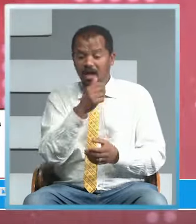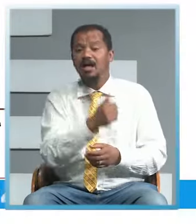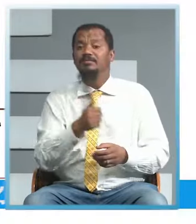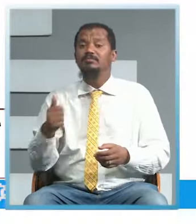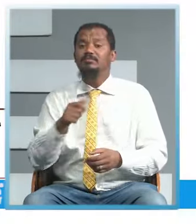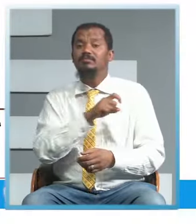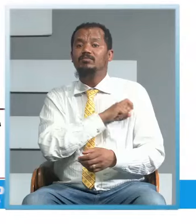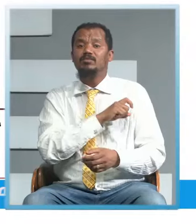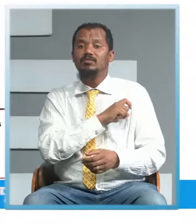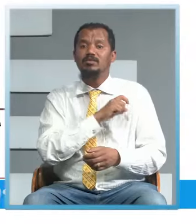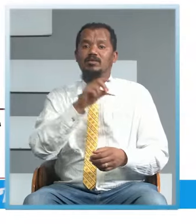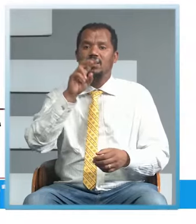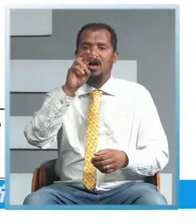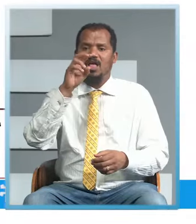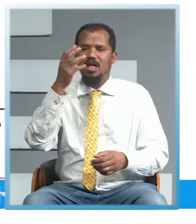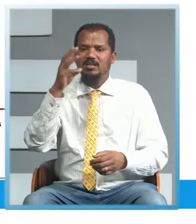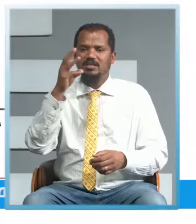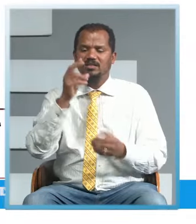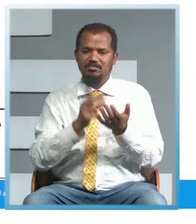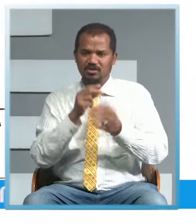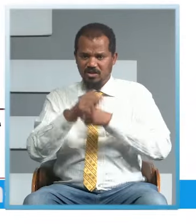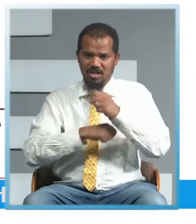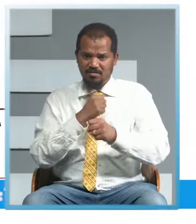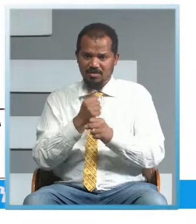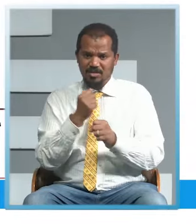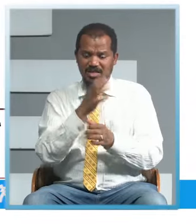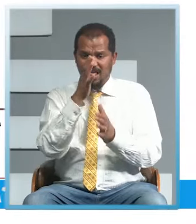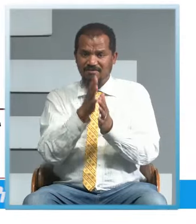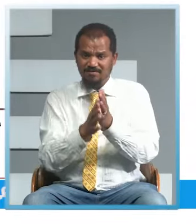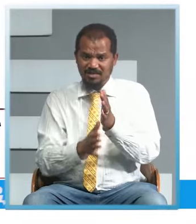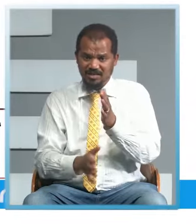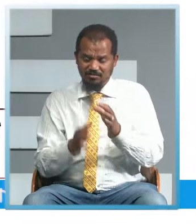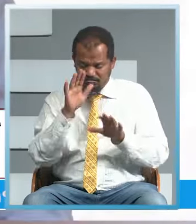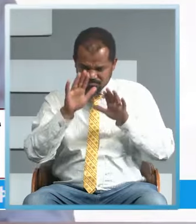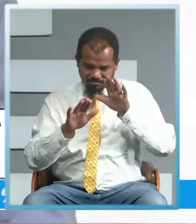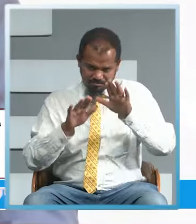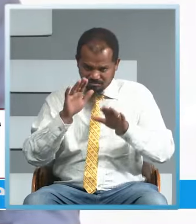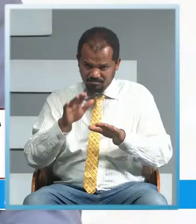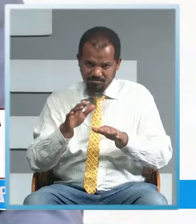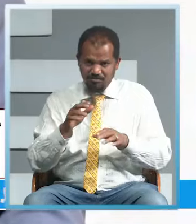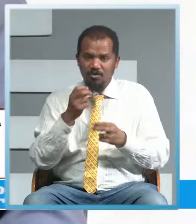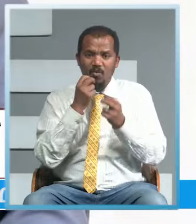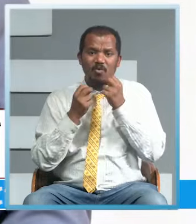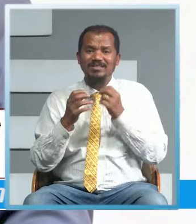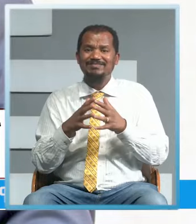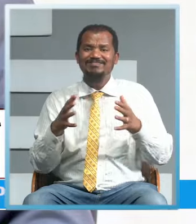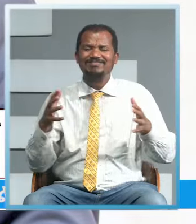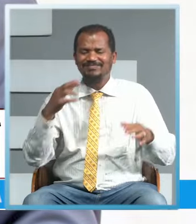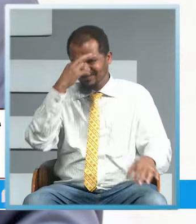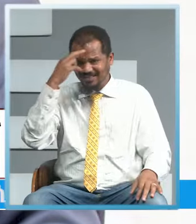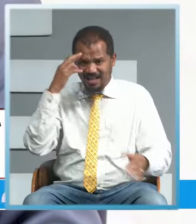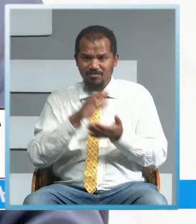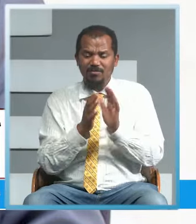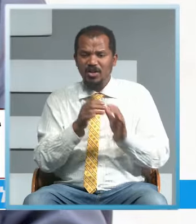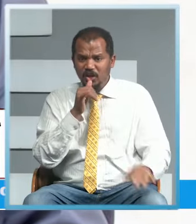አስታወቀ። የአዲስ አበባ ፖሊስ የ2016 በጀት አመት የስራ አፈጻጸሙን ገምግሟል። ለወንጀል